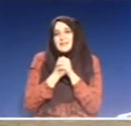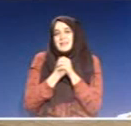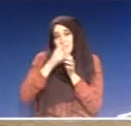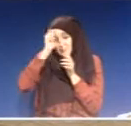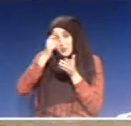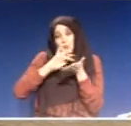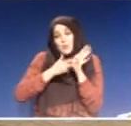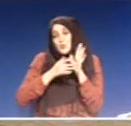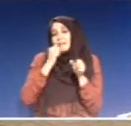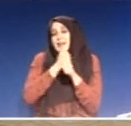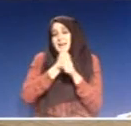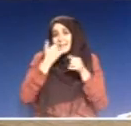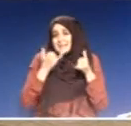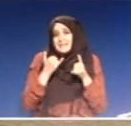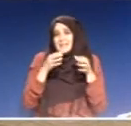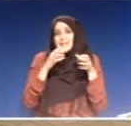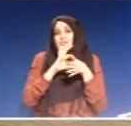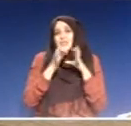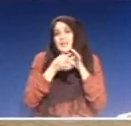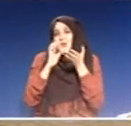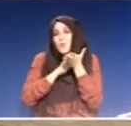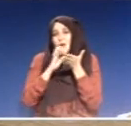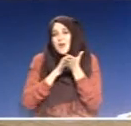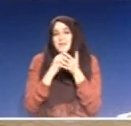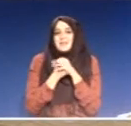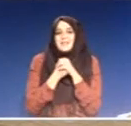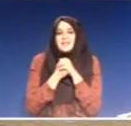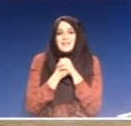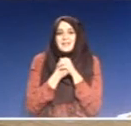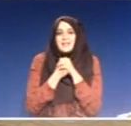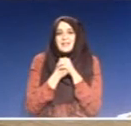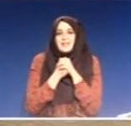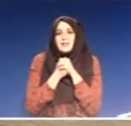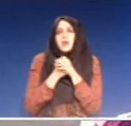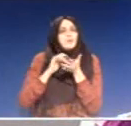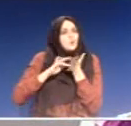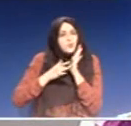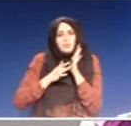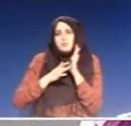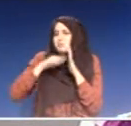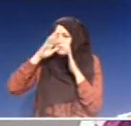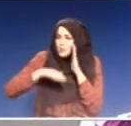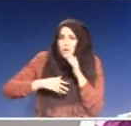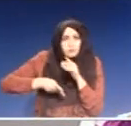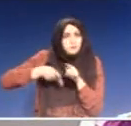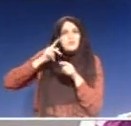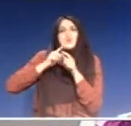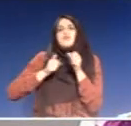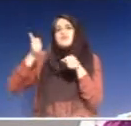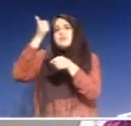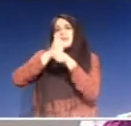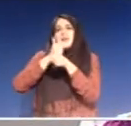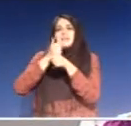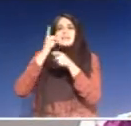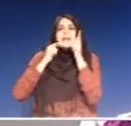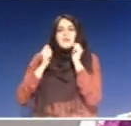قناة القرآن الكريم. شكرا. القناة المحبوبة لدي. نعم. من أصغر عامل إلى مديرها. ليلتكم سعيدة والسلام عليكم